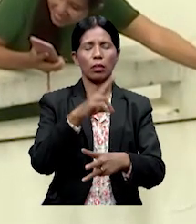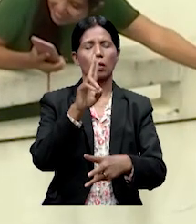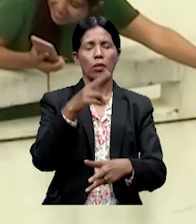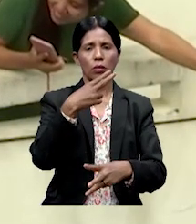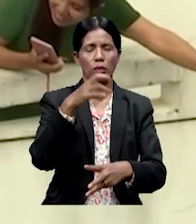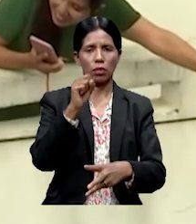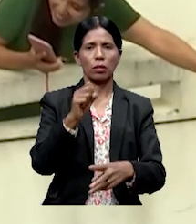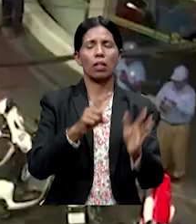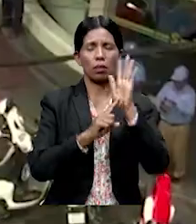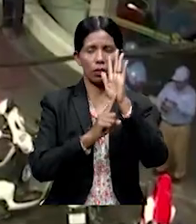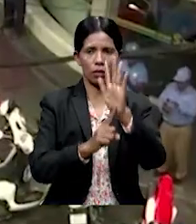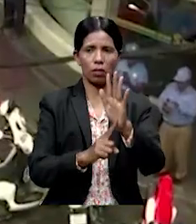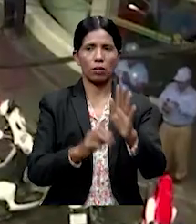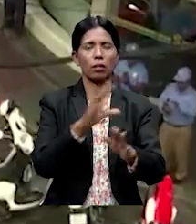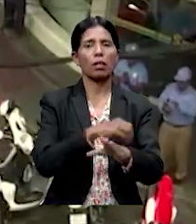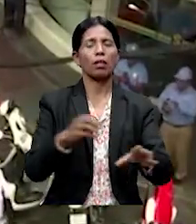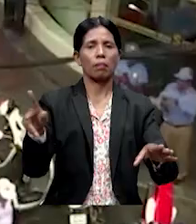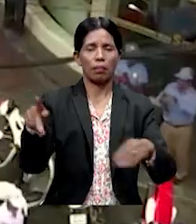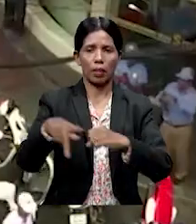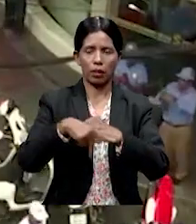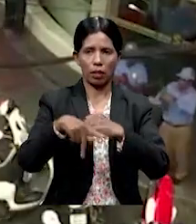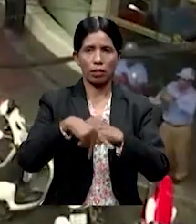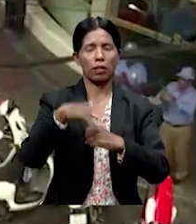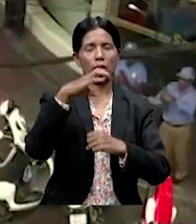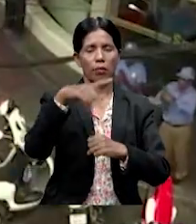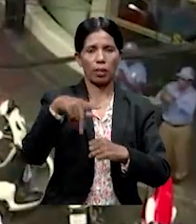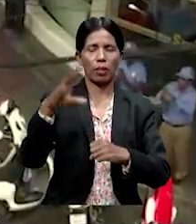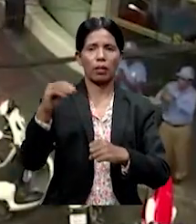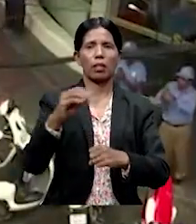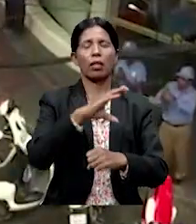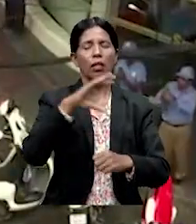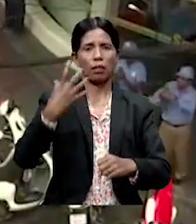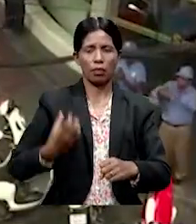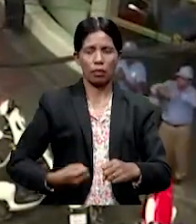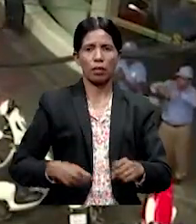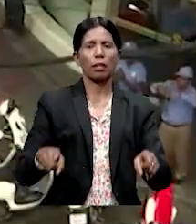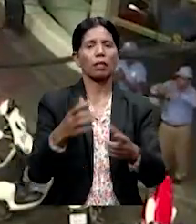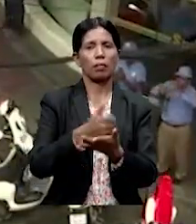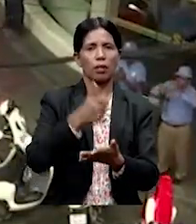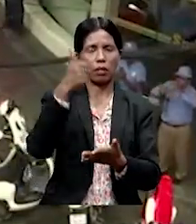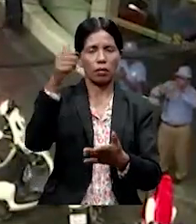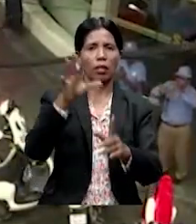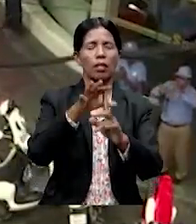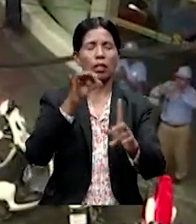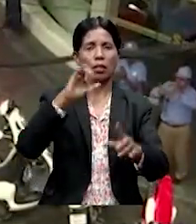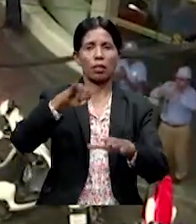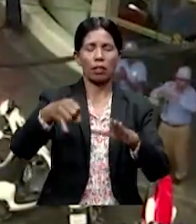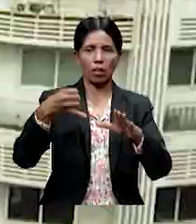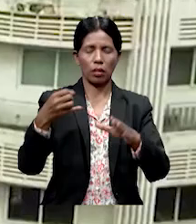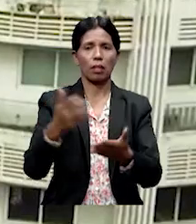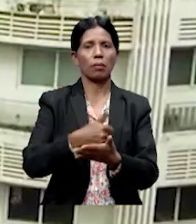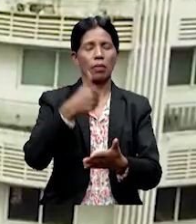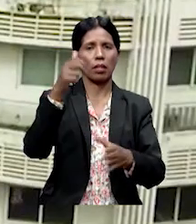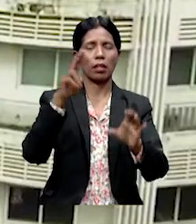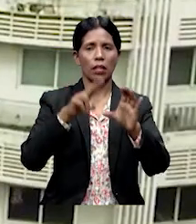anunsi loron hira hafonya partido CPP ka partido Povo Camboja sai vencedor iha eleição geral nebe manang